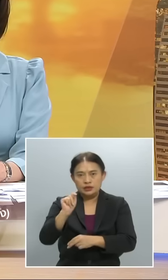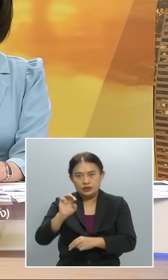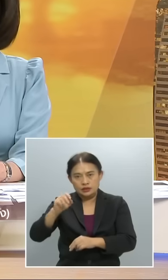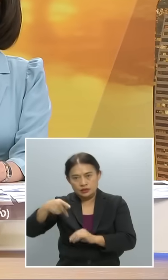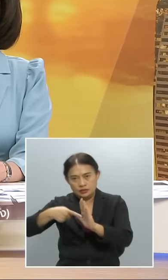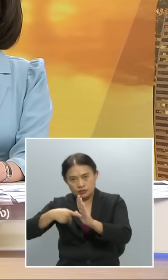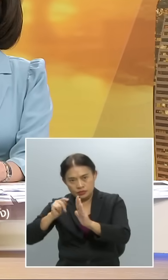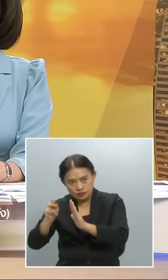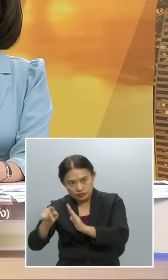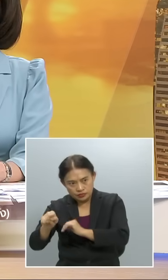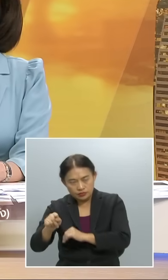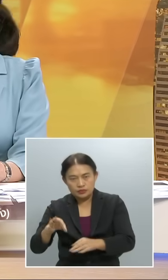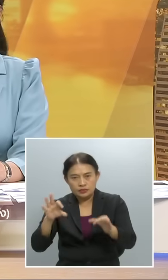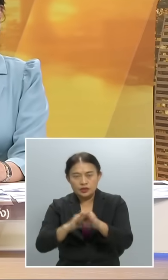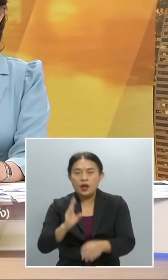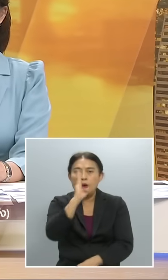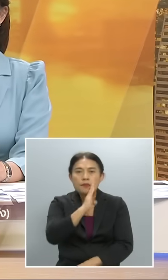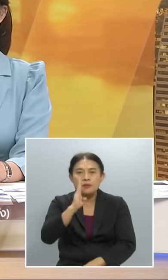กรณีชูเบีย